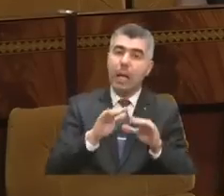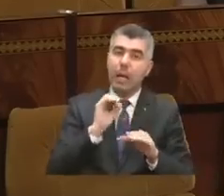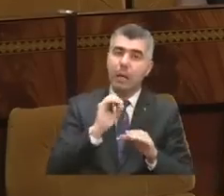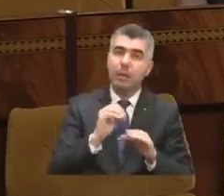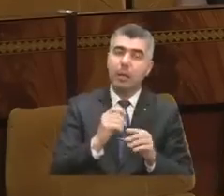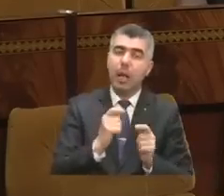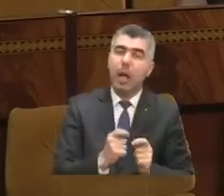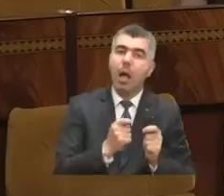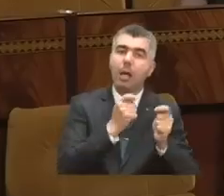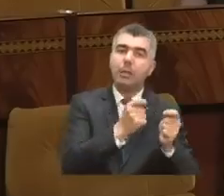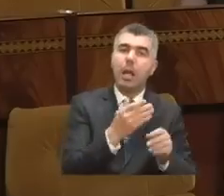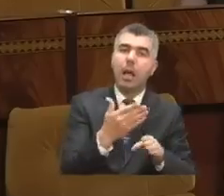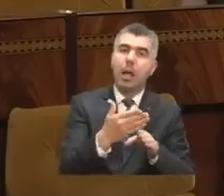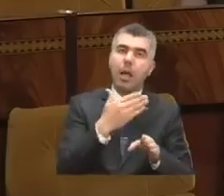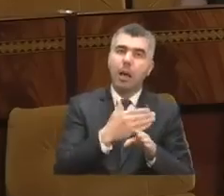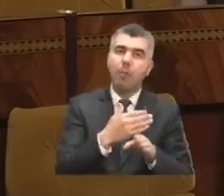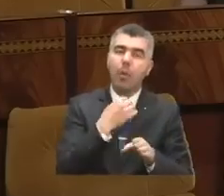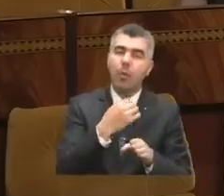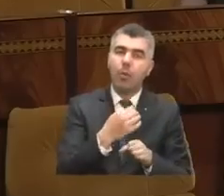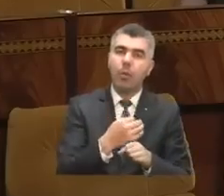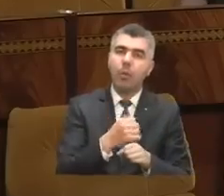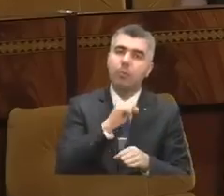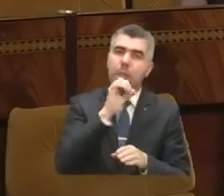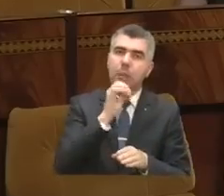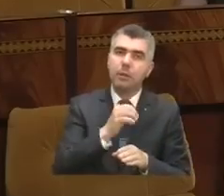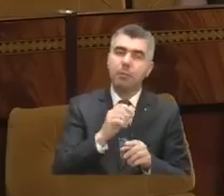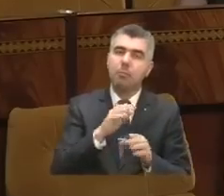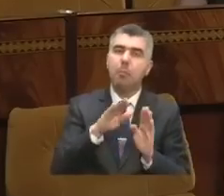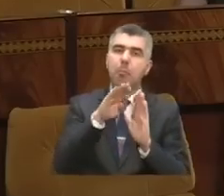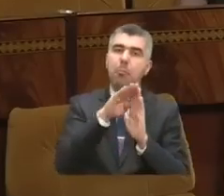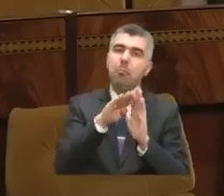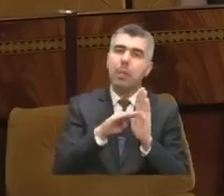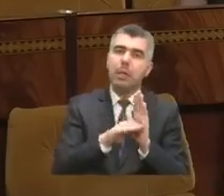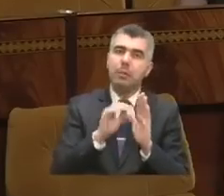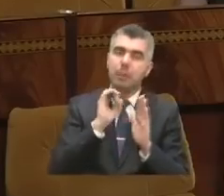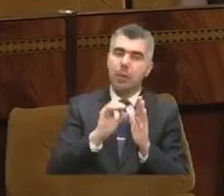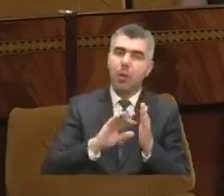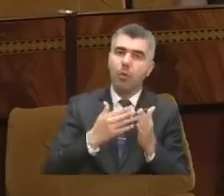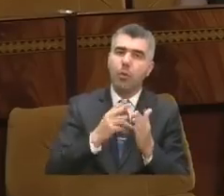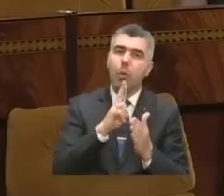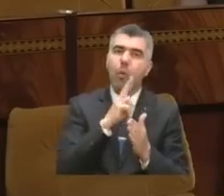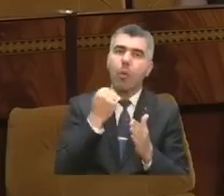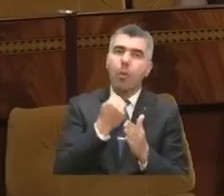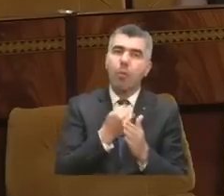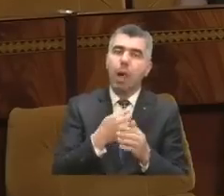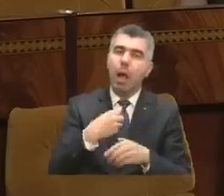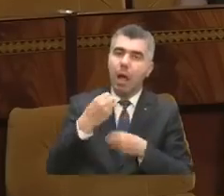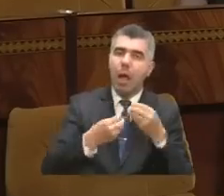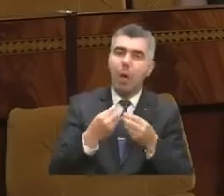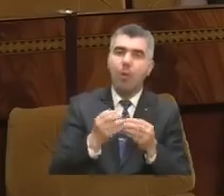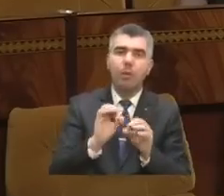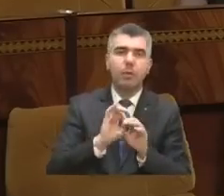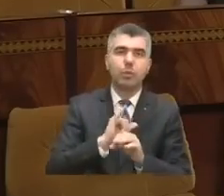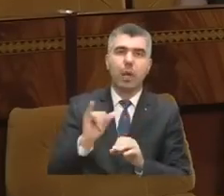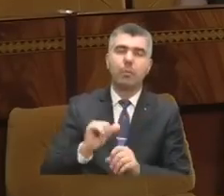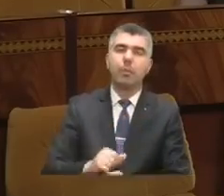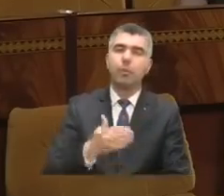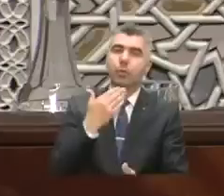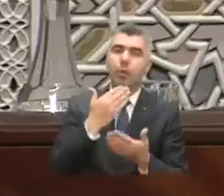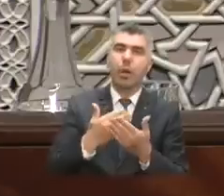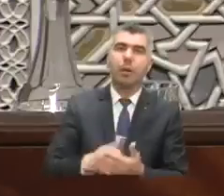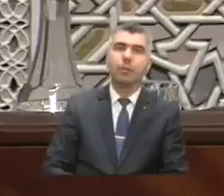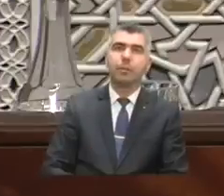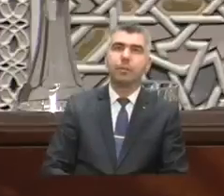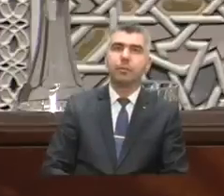ديجا عطاه. هاد المساله بغيناها السيد الرئيس في المكتب وفي علاقتكم مع الحكومه ما بغيناهاش تكرر. شكرا. شكرا.